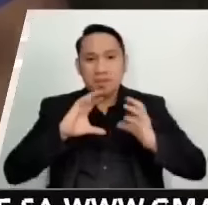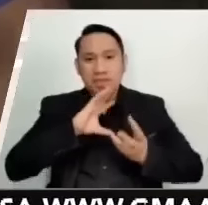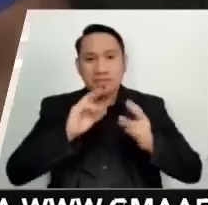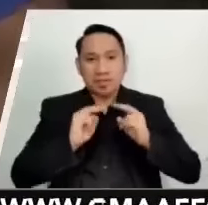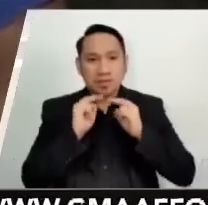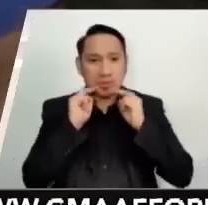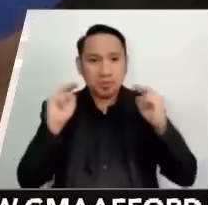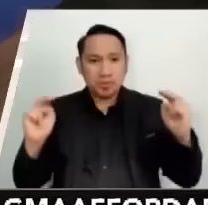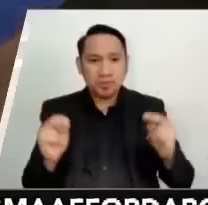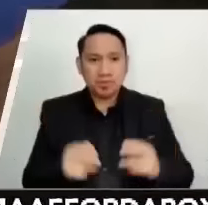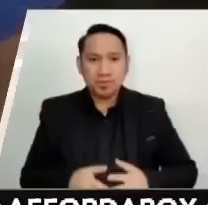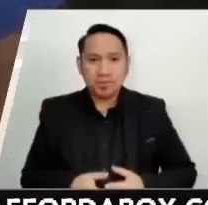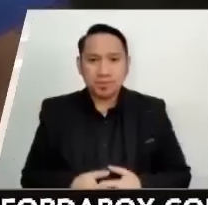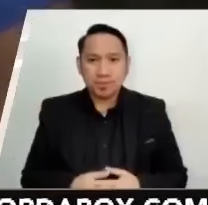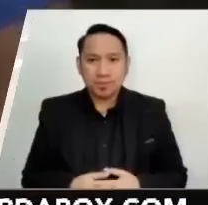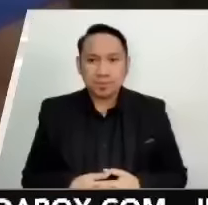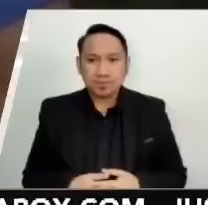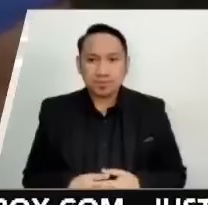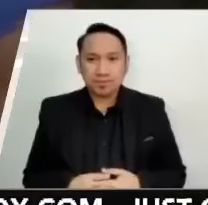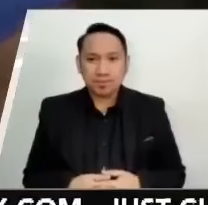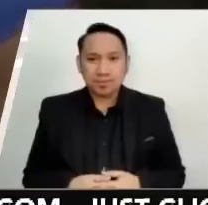News.